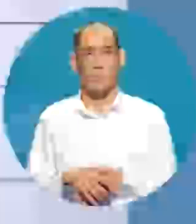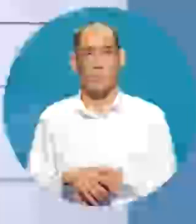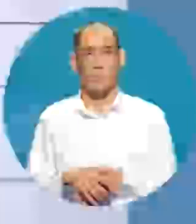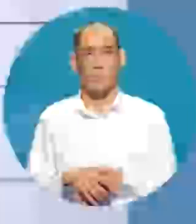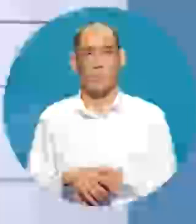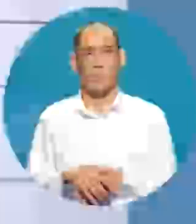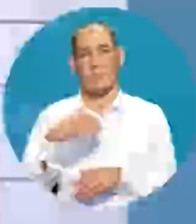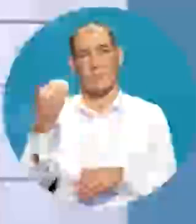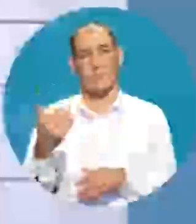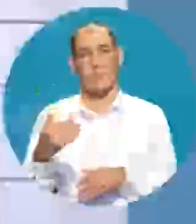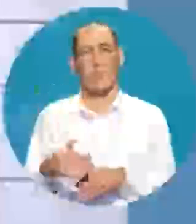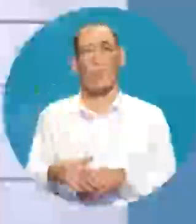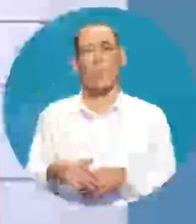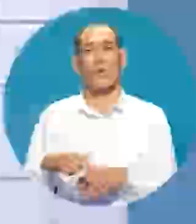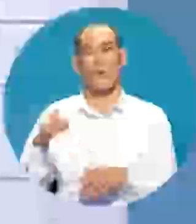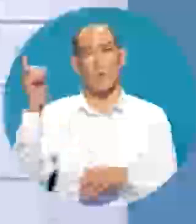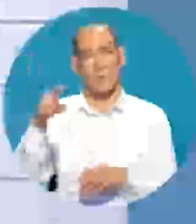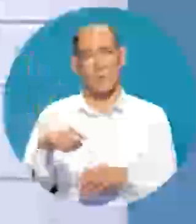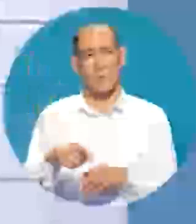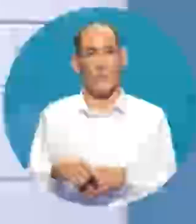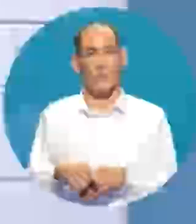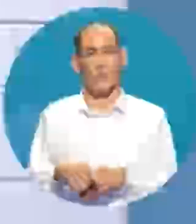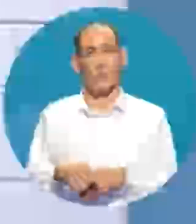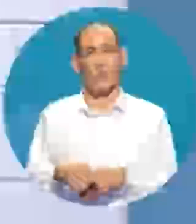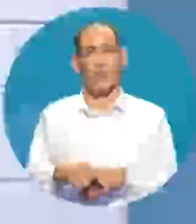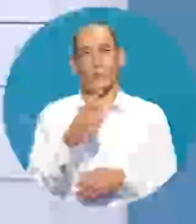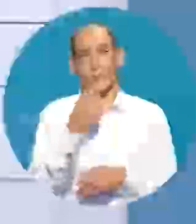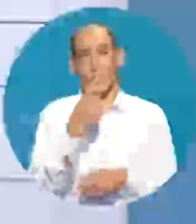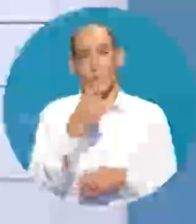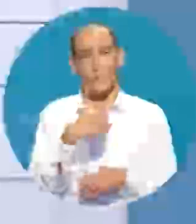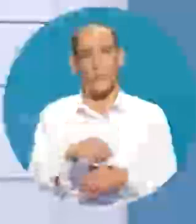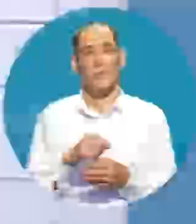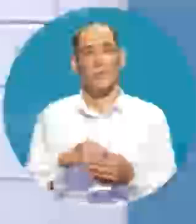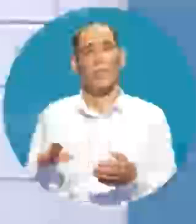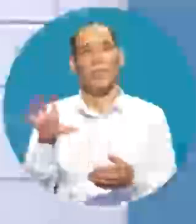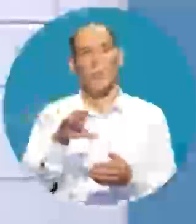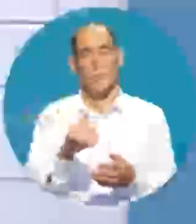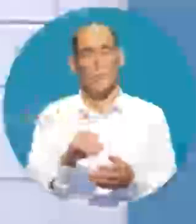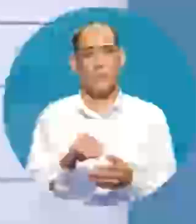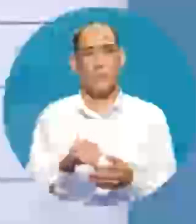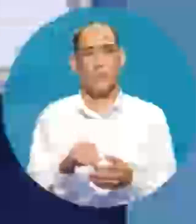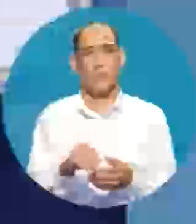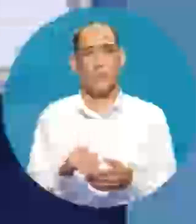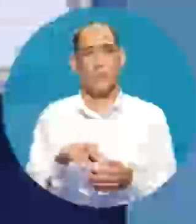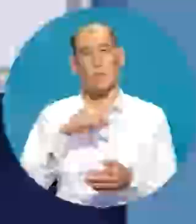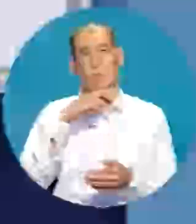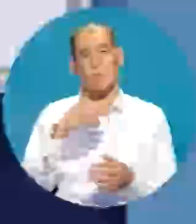Сіздер қиясызыңызды қызыл сызыққа шекем давам еттірін, һәм аралықтарына ытыбар